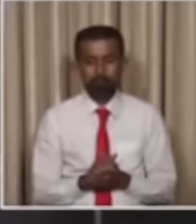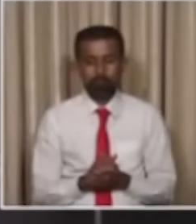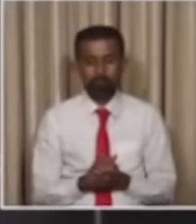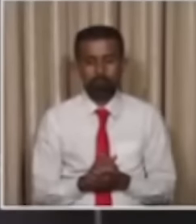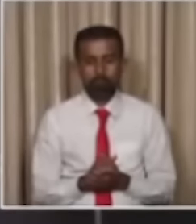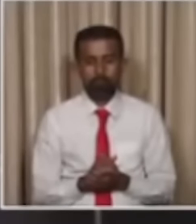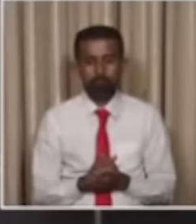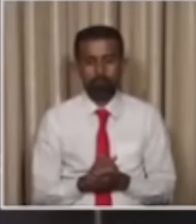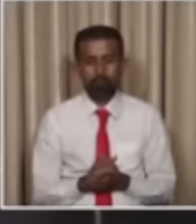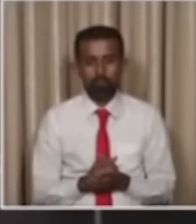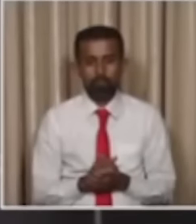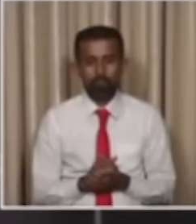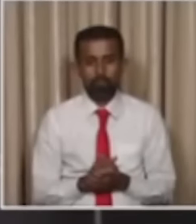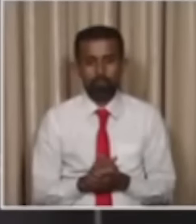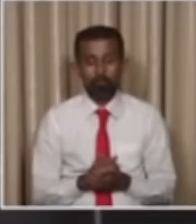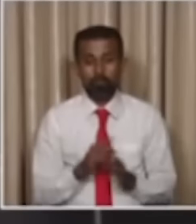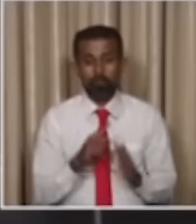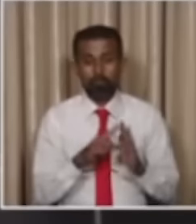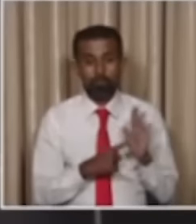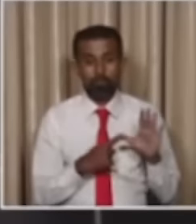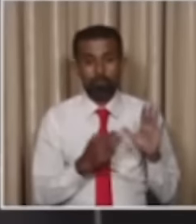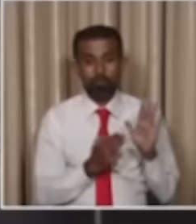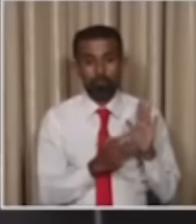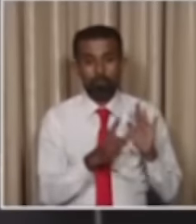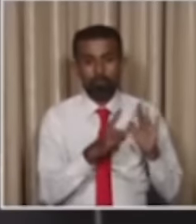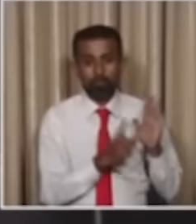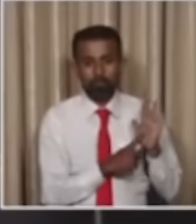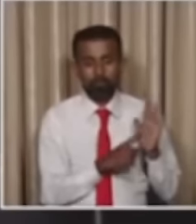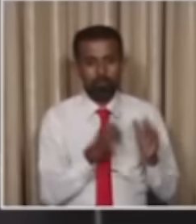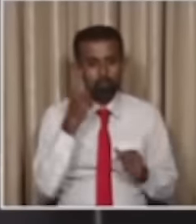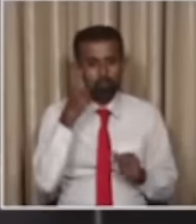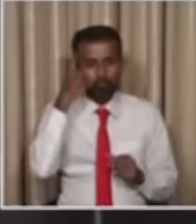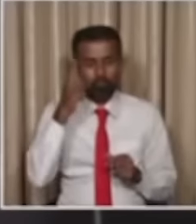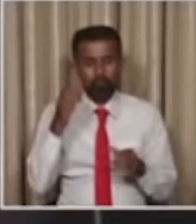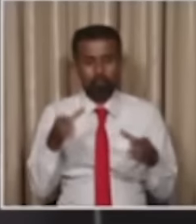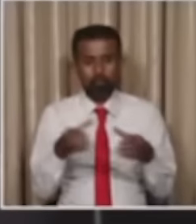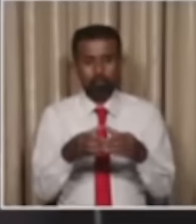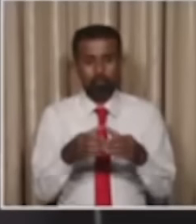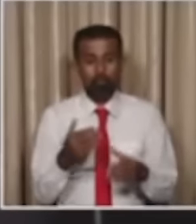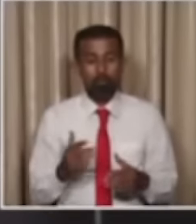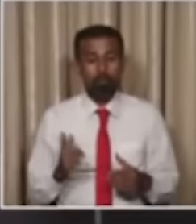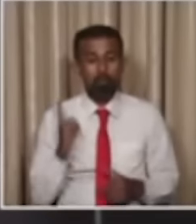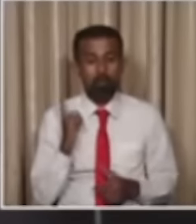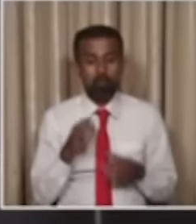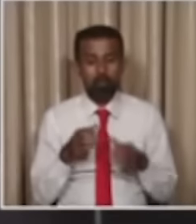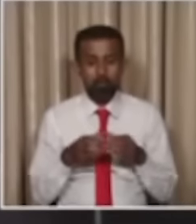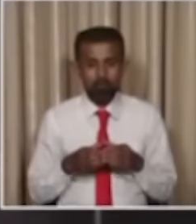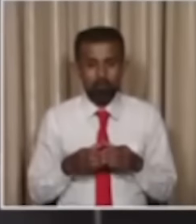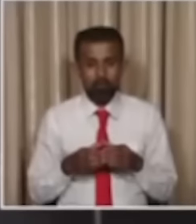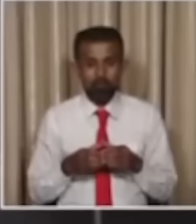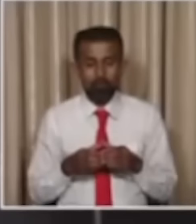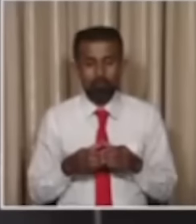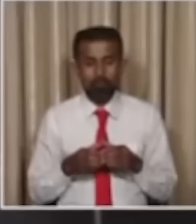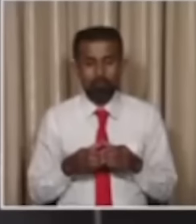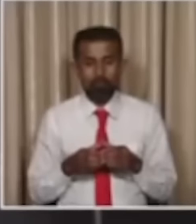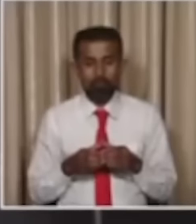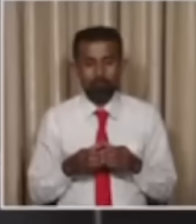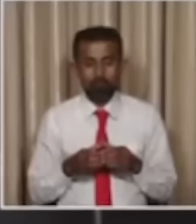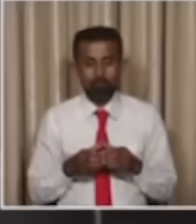අනුව මේ ජමීල්ව ඒ බුද්ධියංශ සහ අපේ ආරක්ෂකංශ වලට